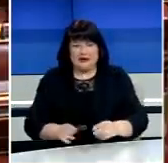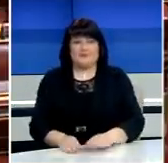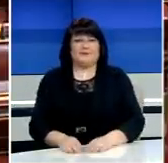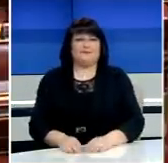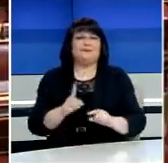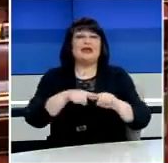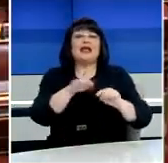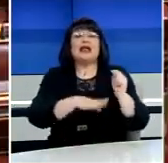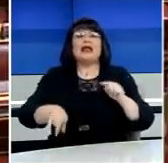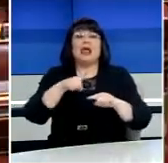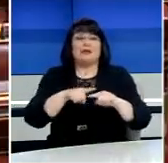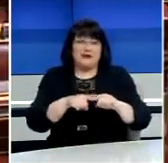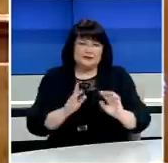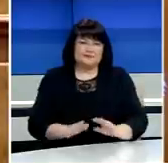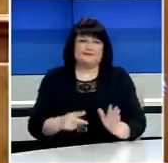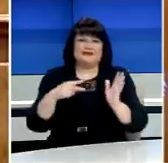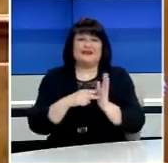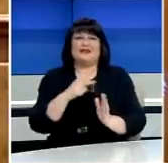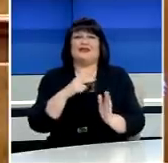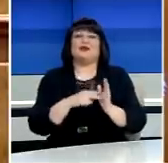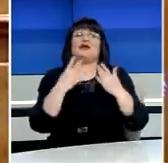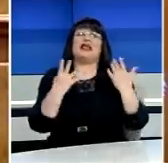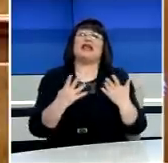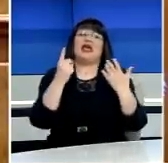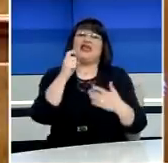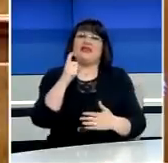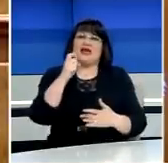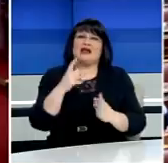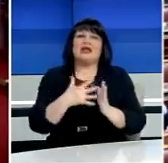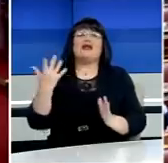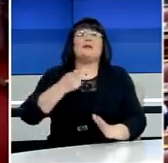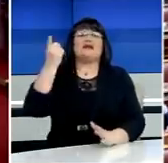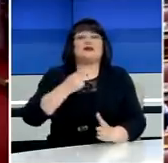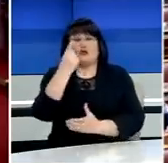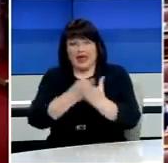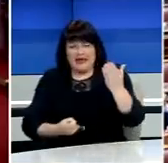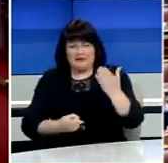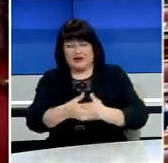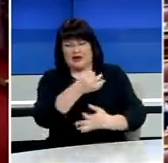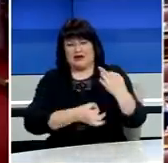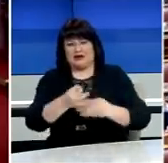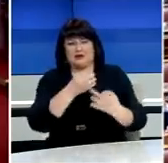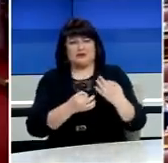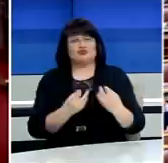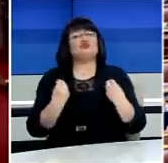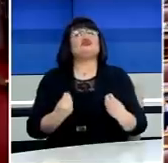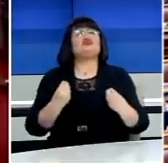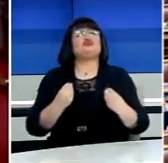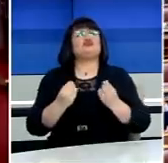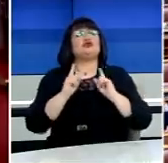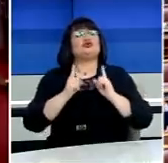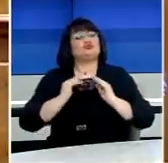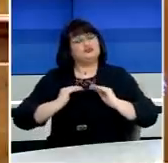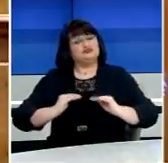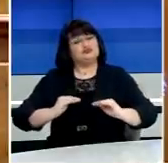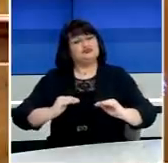χώρα το 10, το 9 με 15% έλλειμμα και μας λέγατε ότι είμαστε εντός του συμφώνου